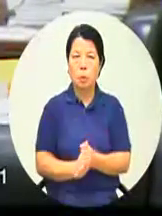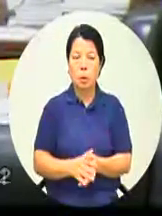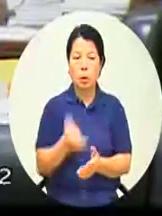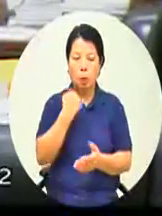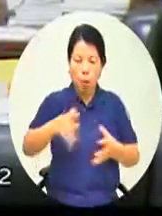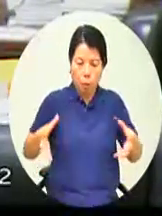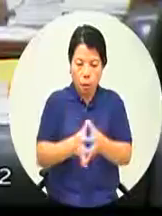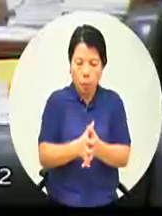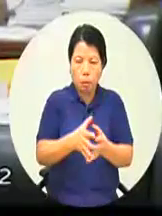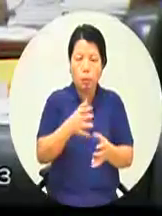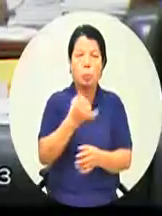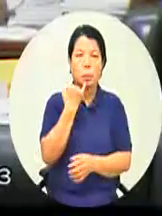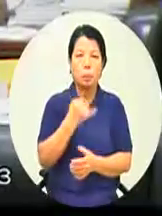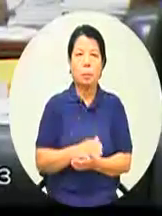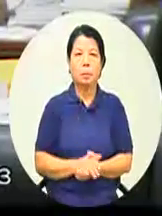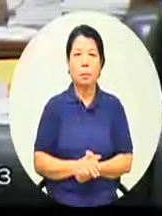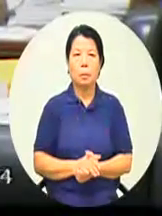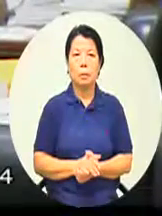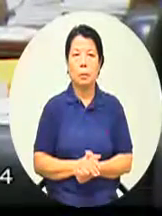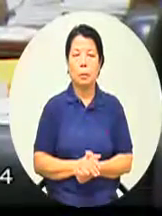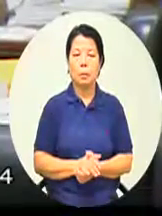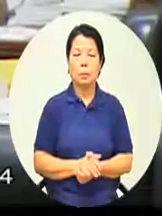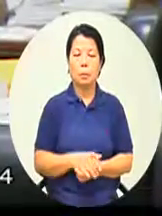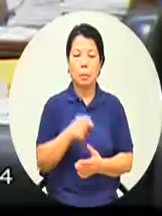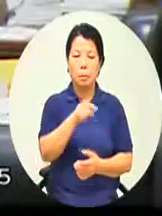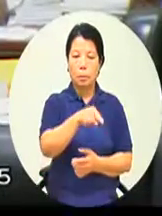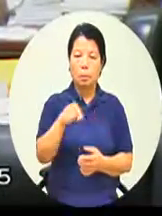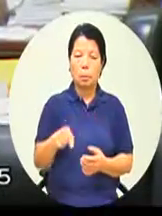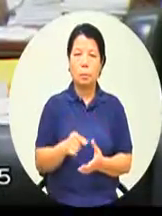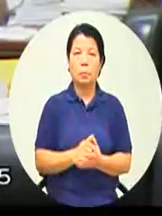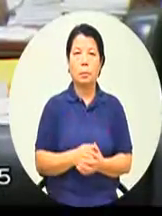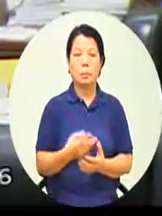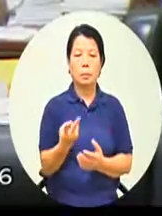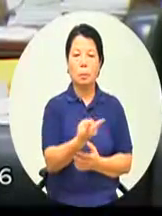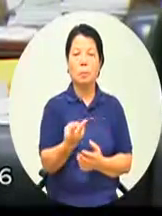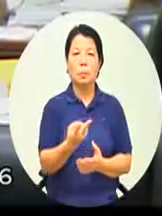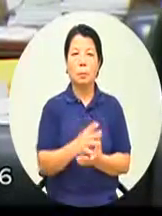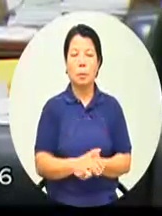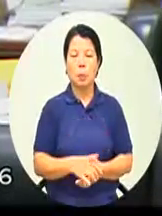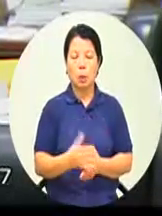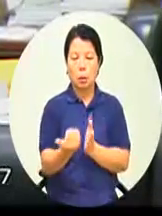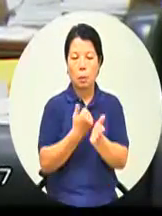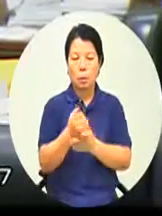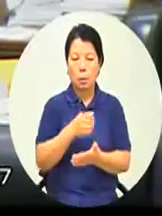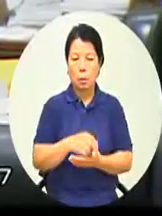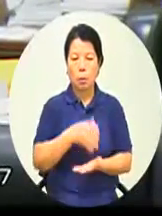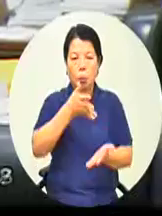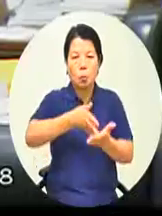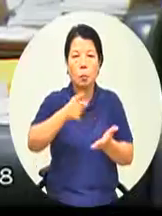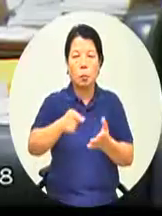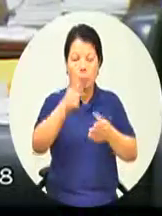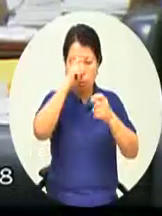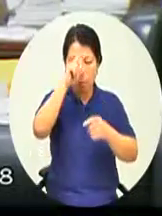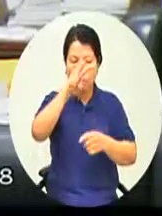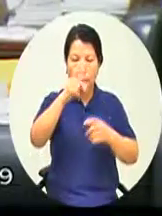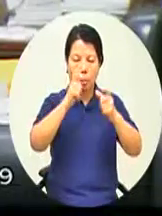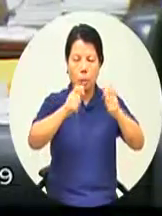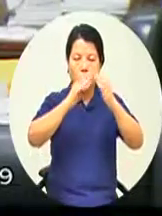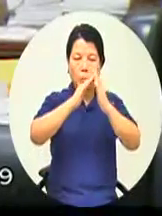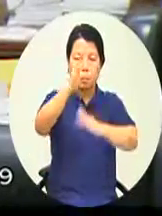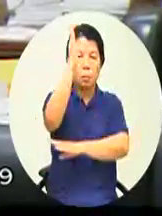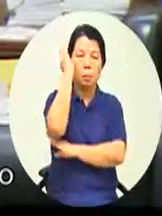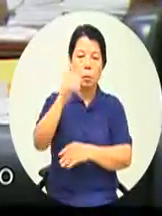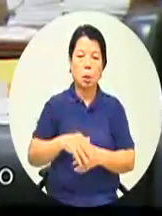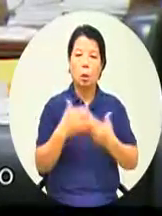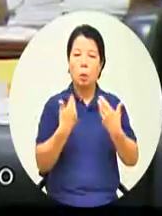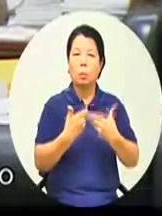并在一起。哦，那在这两件事情上面，我第一要讲的就是我刚刚所提的，希望高雄市政府不